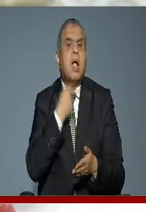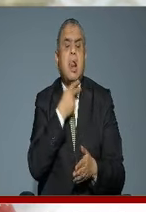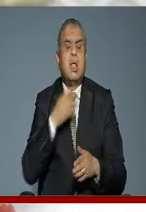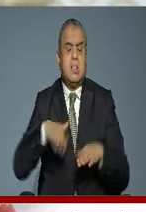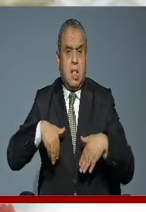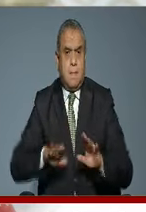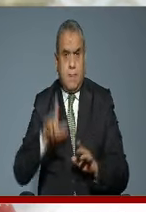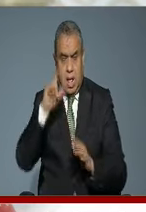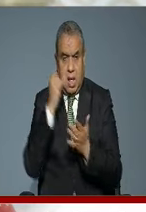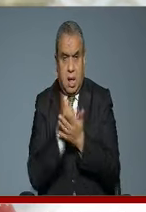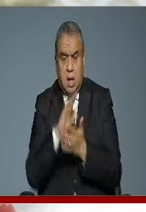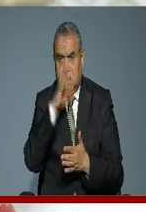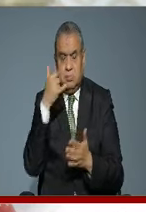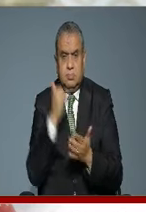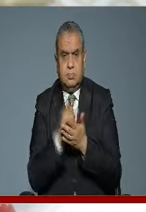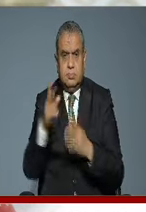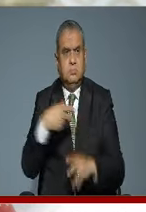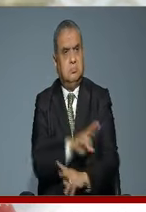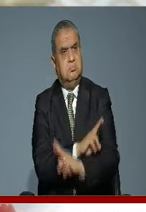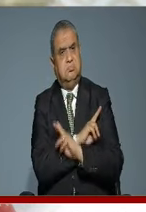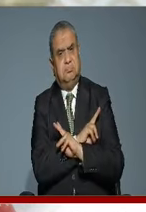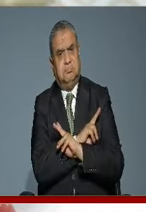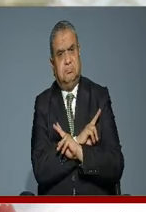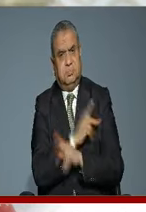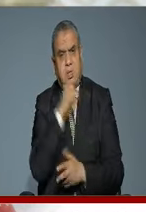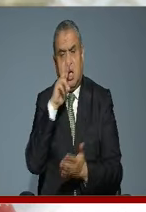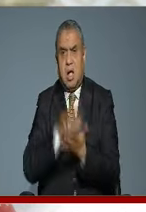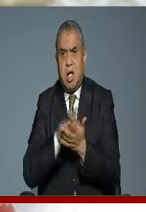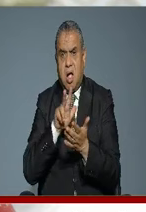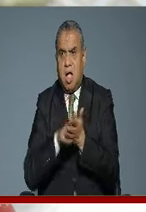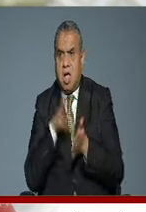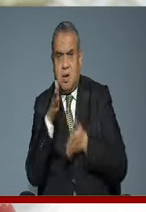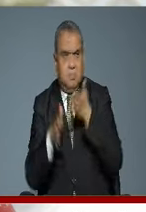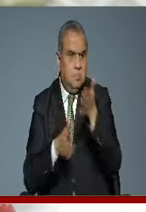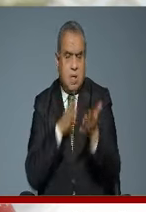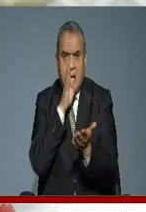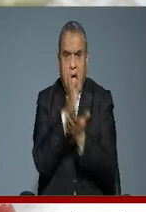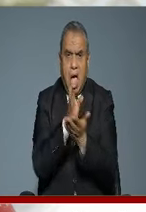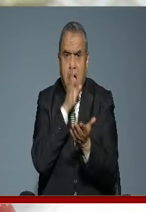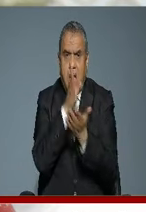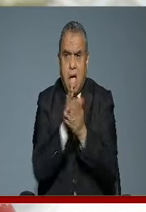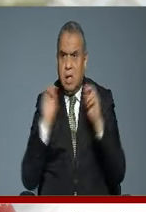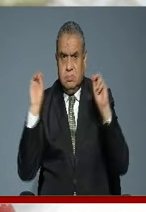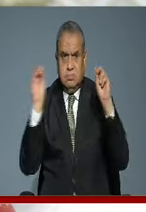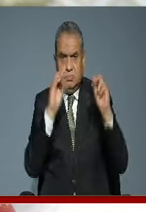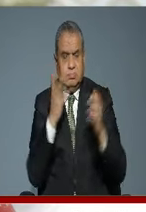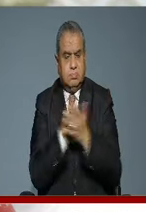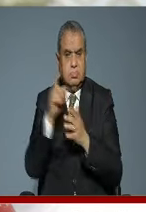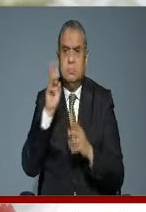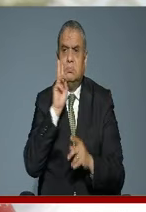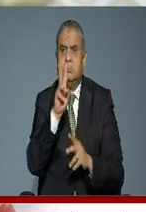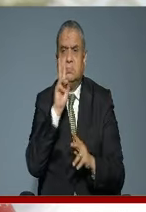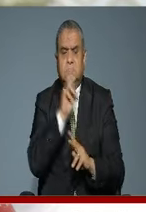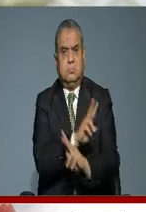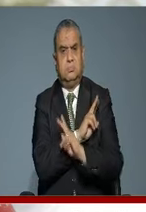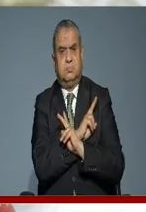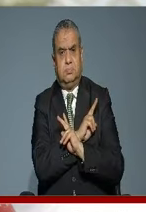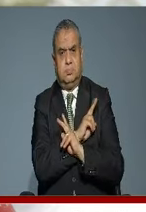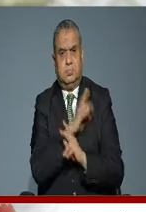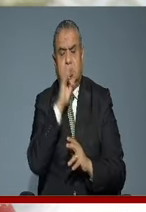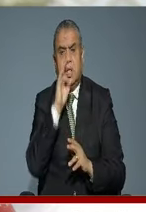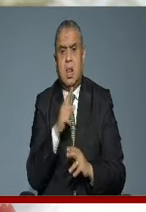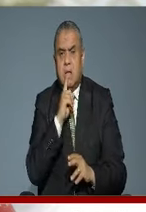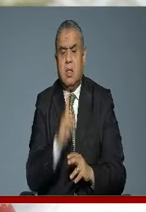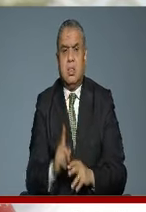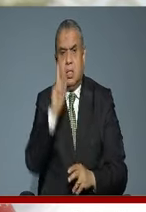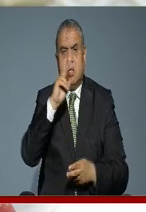في حوزته أي قرار أو أي وسيلة لإيقاف الحرب. وبالتالي ما علينا إلا نطلب السلام وندافع